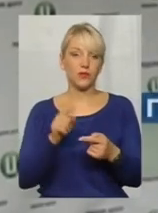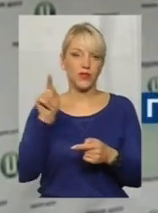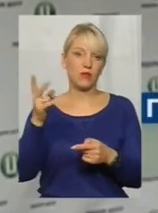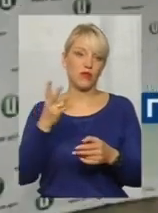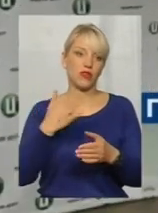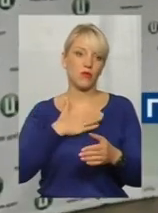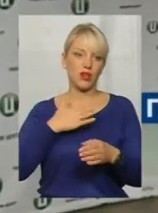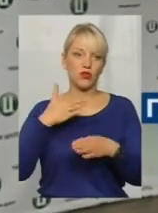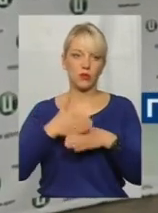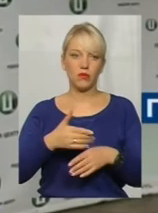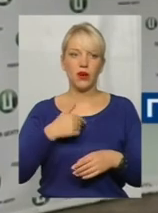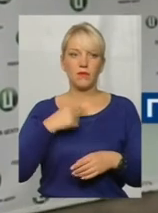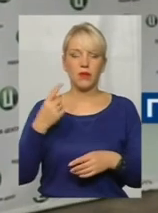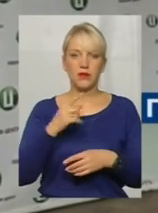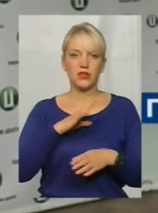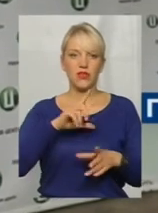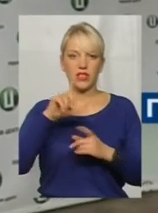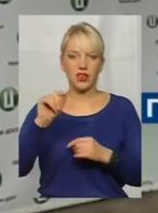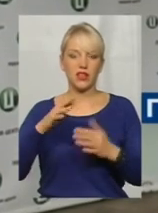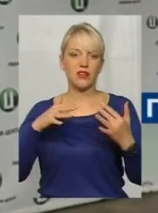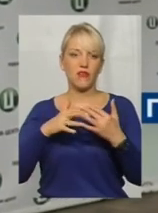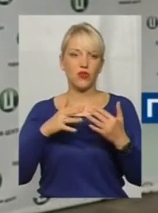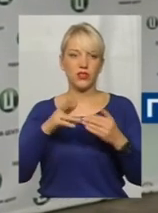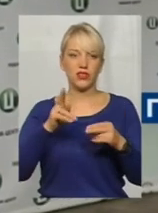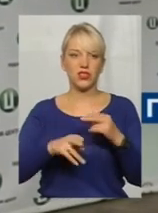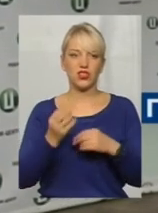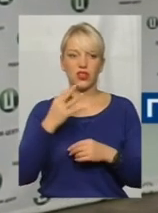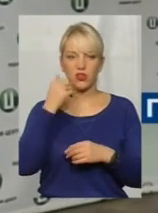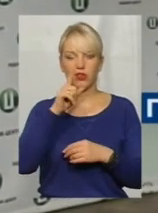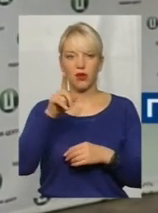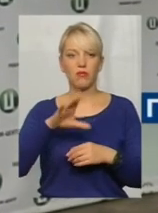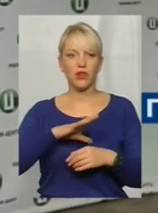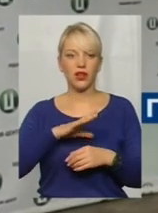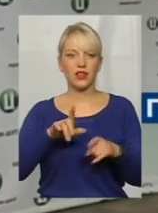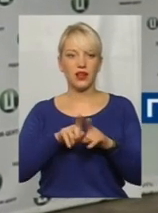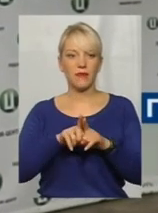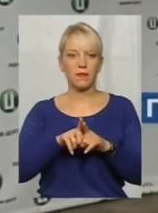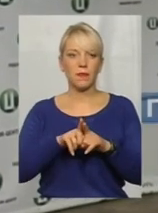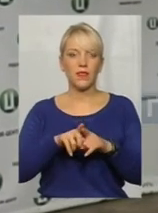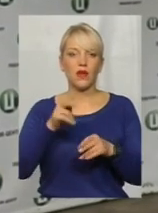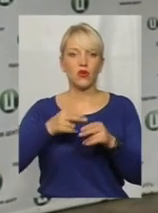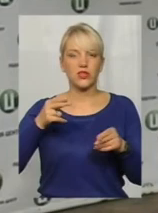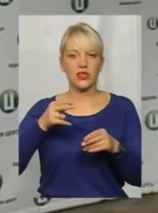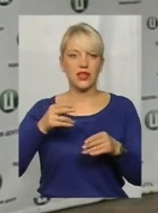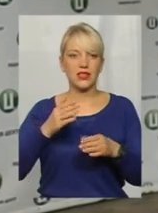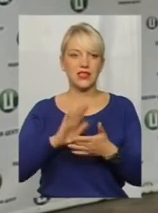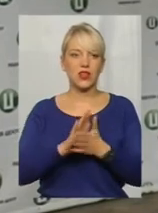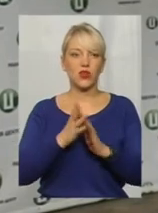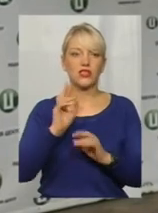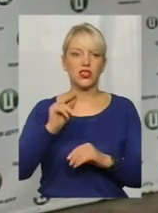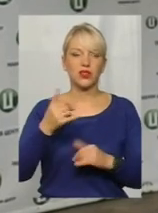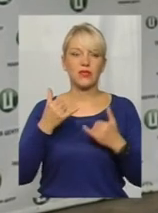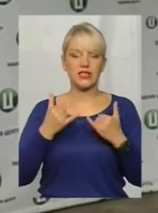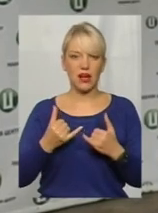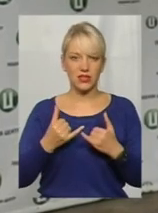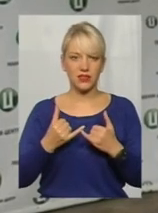моя допомога. Вперше ми виїхали на фронт в кінці 2014 року. Тобто там трошки була гостріша ситуація, ніж зараз. І